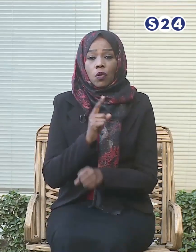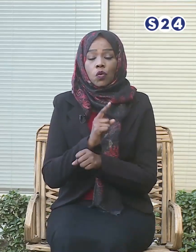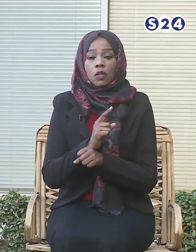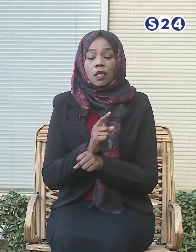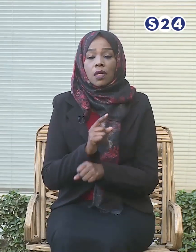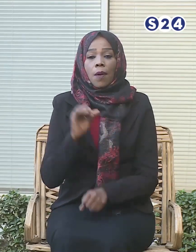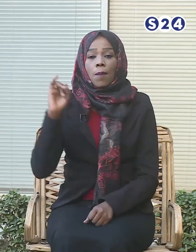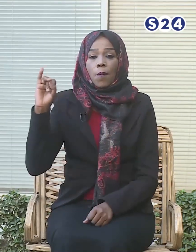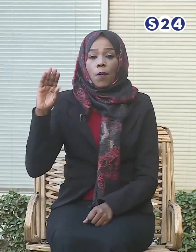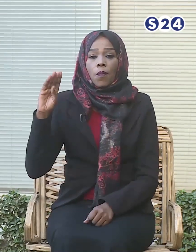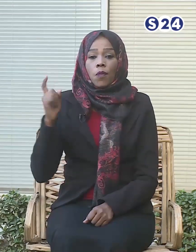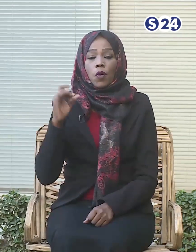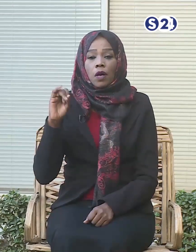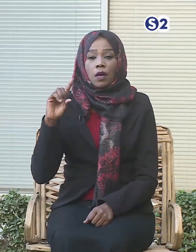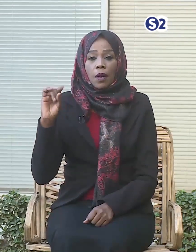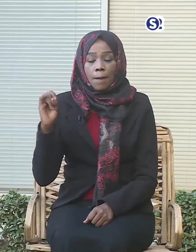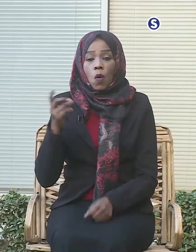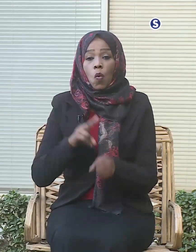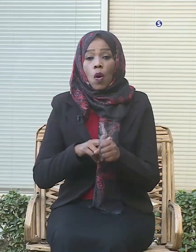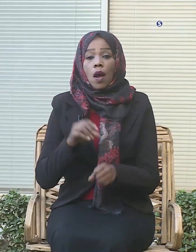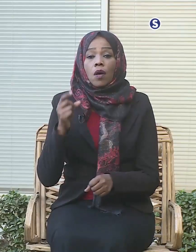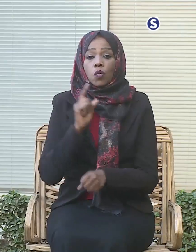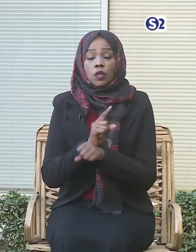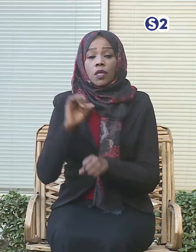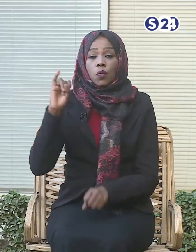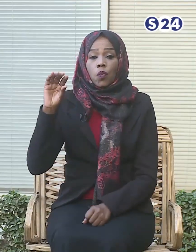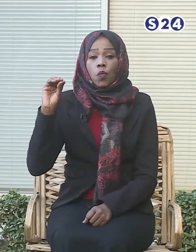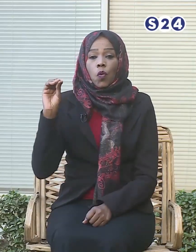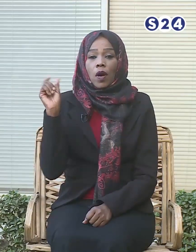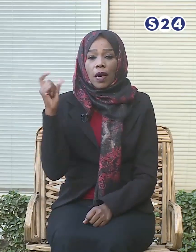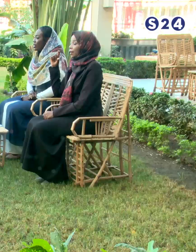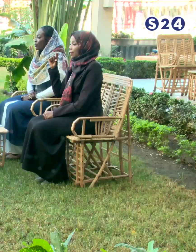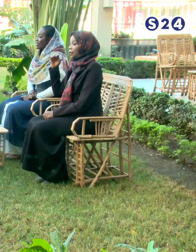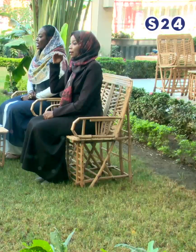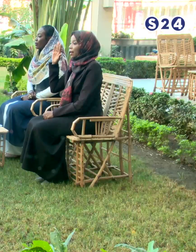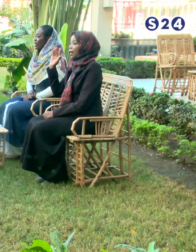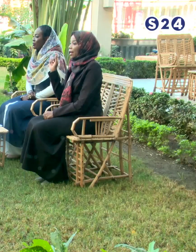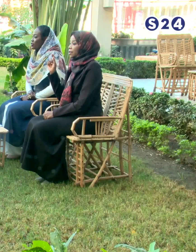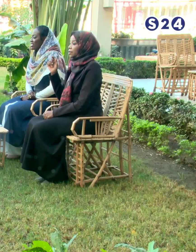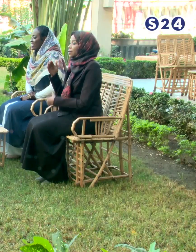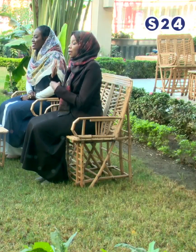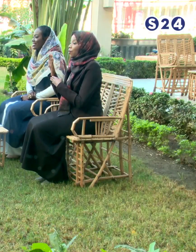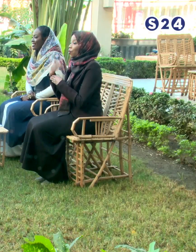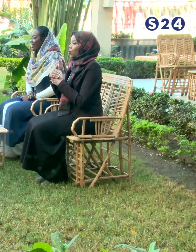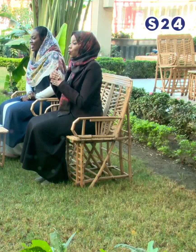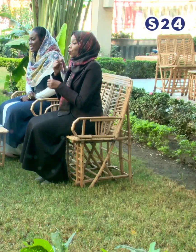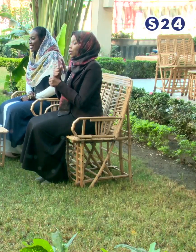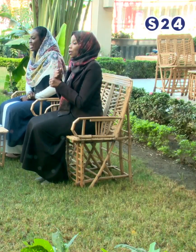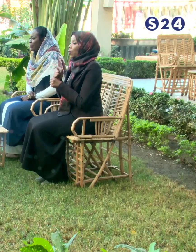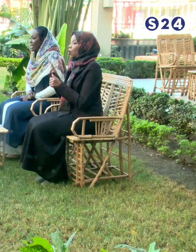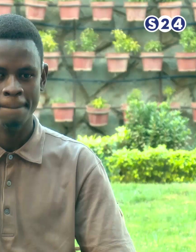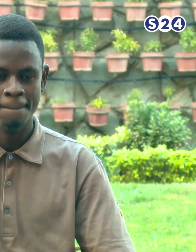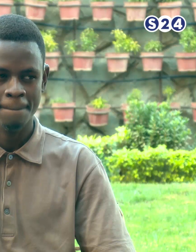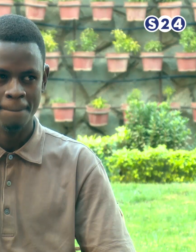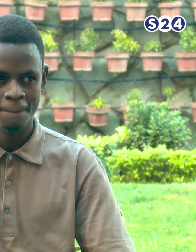هو مصور ومنتج العمل، وكمان معنا مهند حسن هو مخرج العمل، واحد من الشخصيات الرائعة جدا اللي